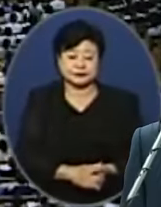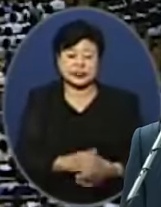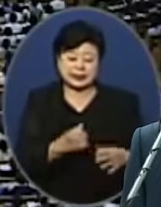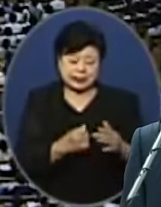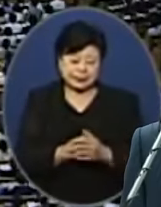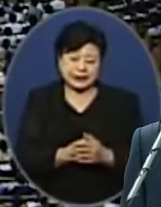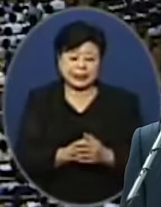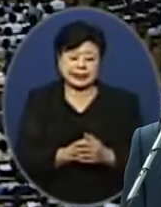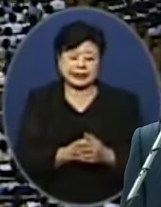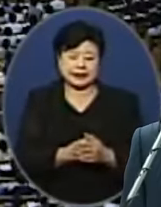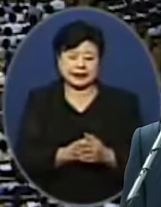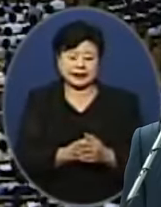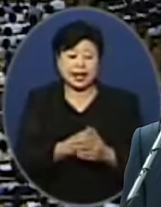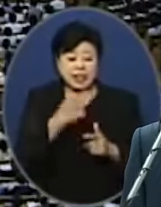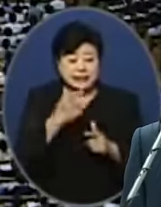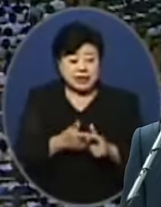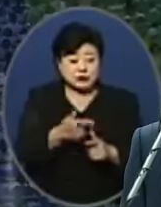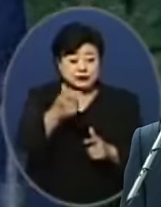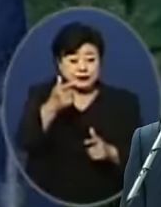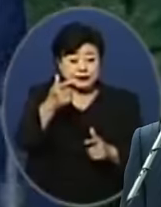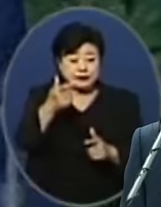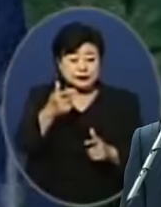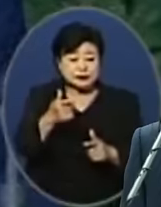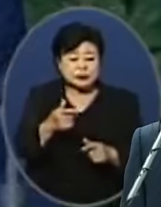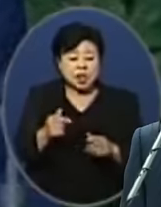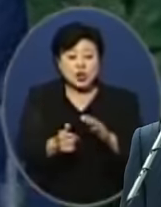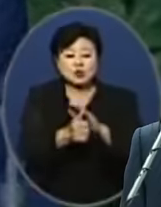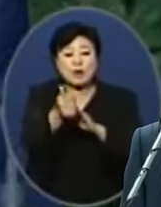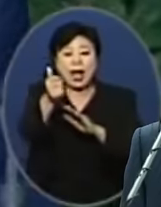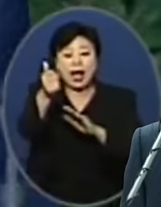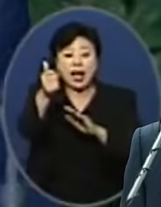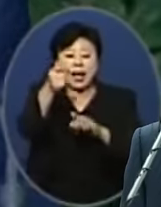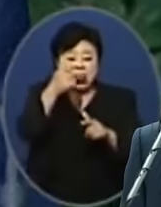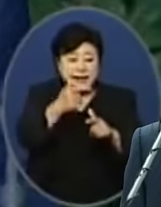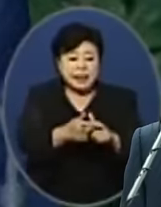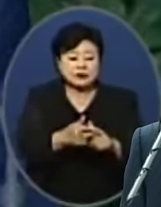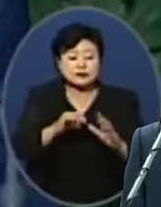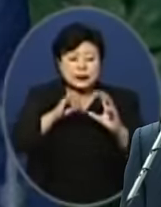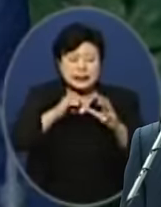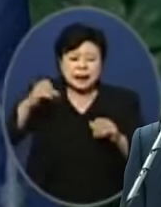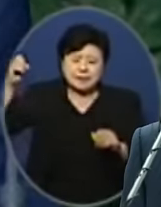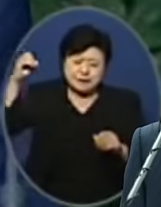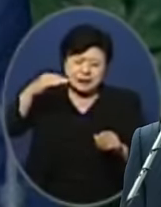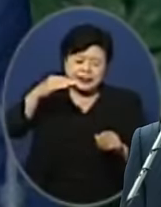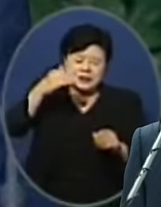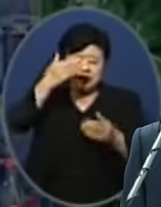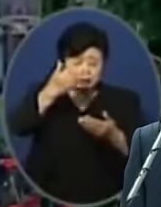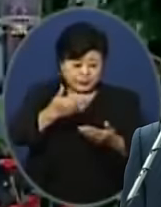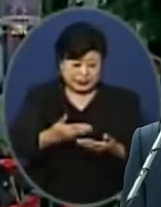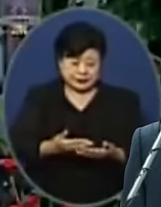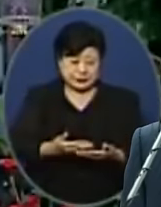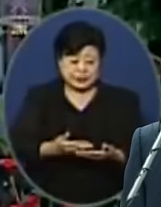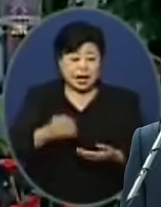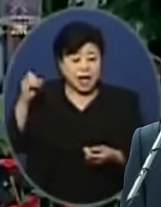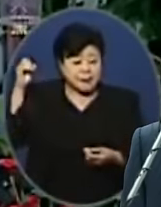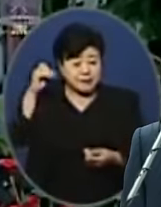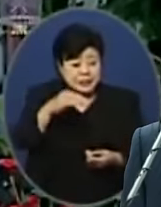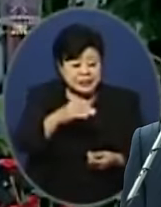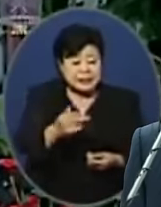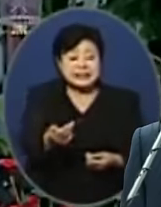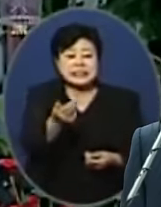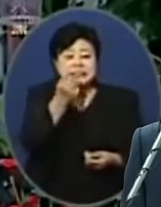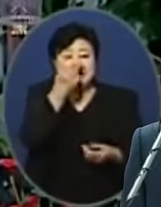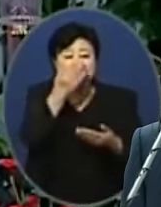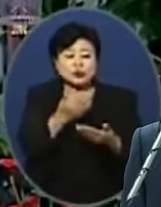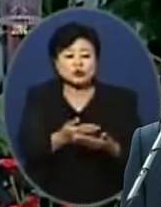그러니 예수님은 우리의 소망 아닙니까? 예수님은 세상의 빛으로 보내심을 받았습니다. 빛은 우리에게 생명을